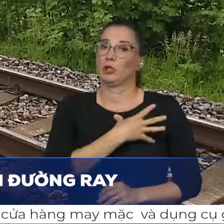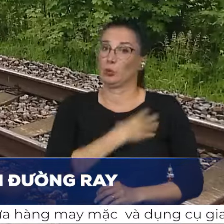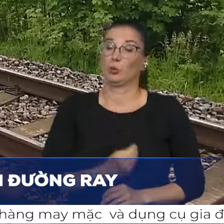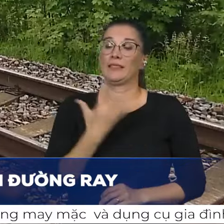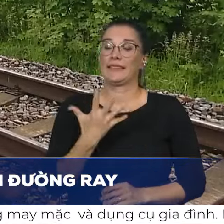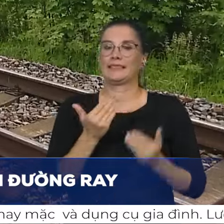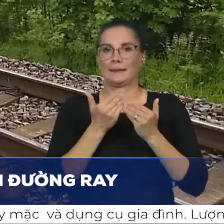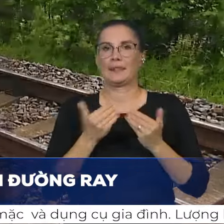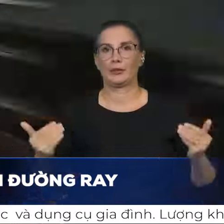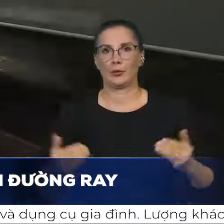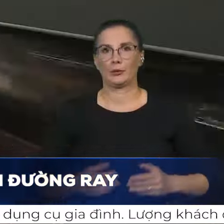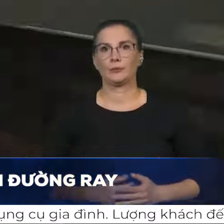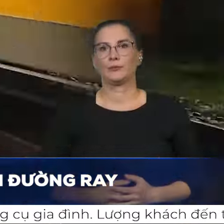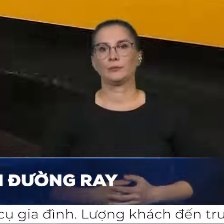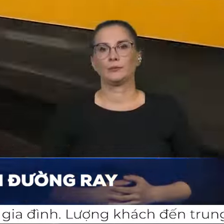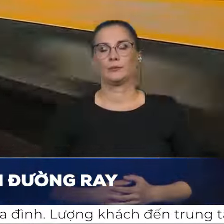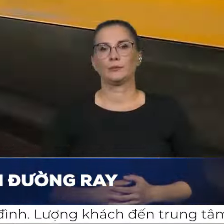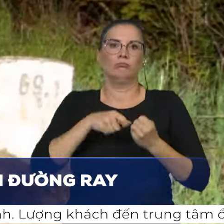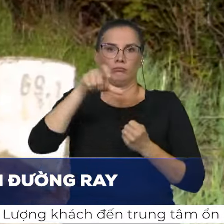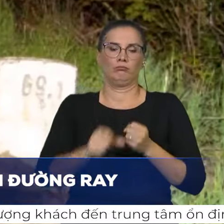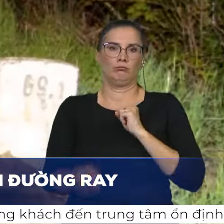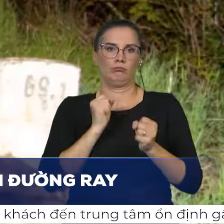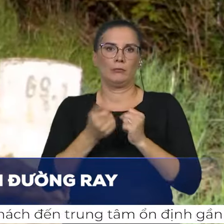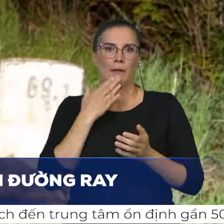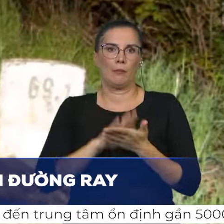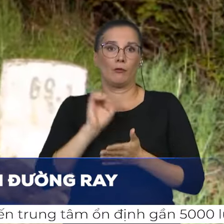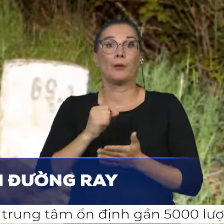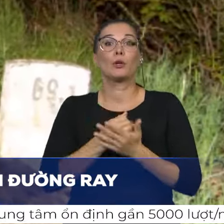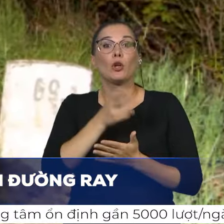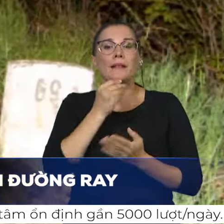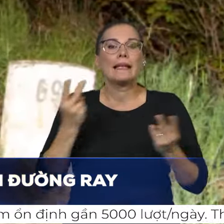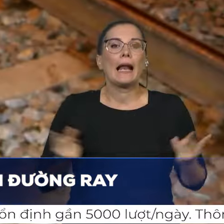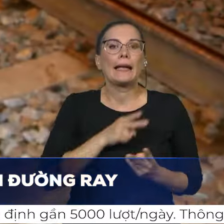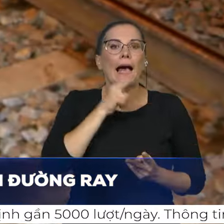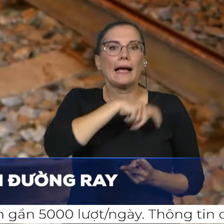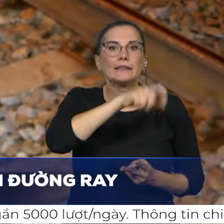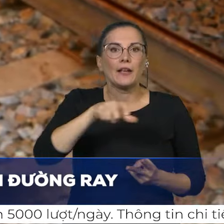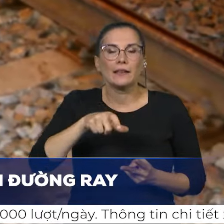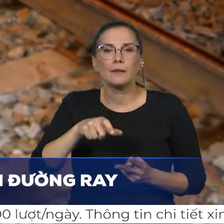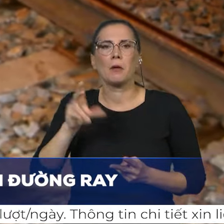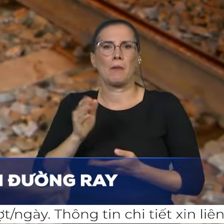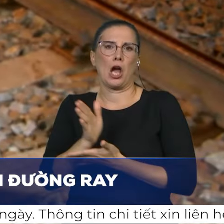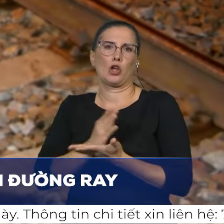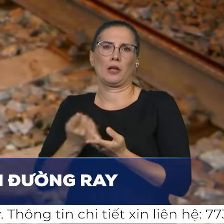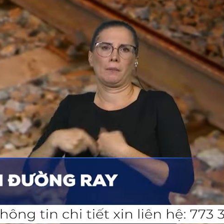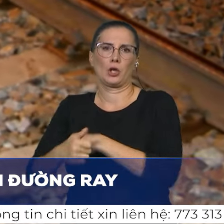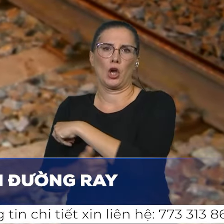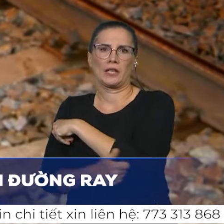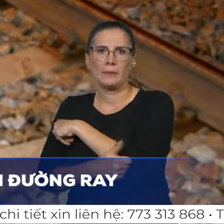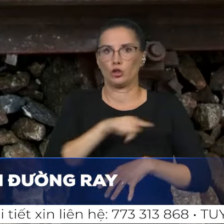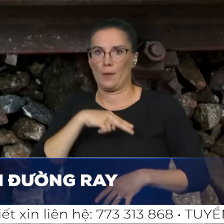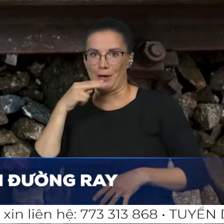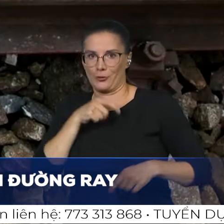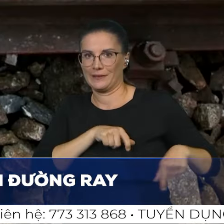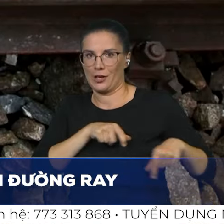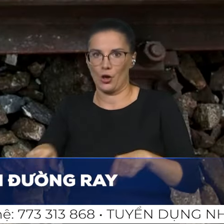khác ở Mnyarovice, Nadhono thuộc Prerovsko cũng vấp phải đá trên đường ray. Vào thời điểm đó, đoàn tàu đang di chuyển với tốc